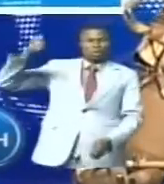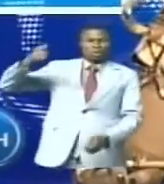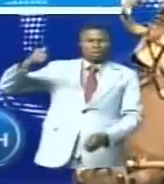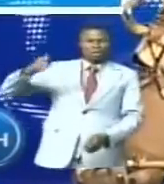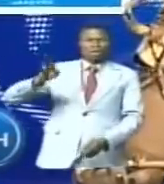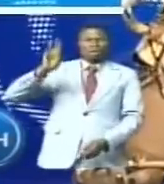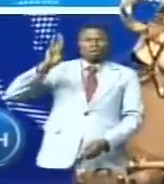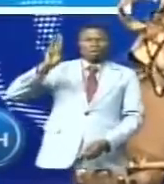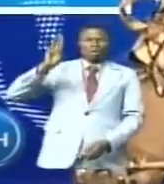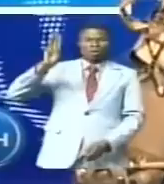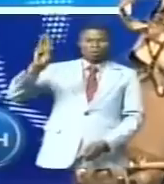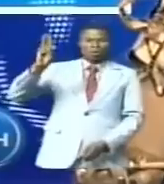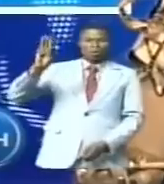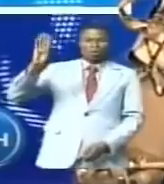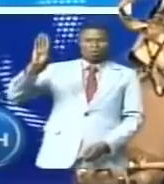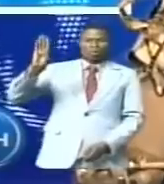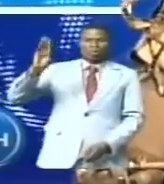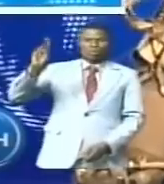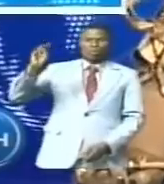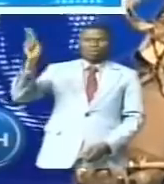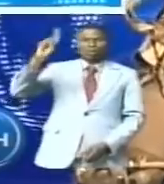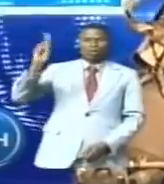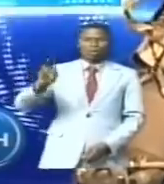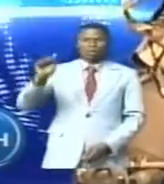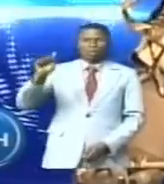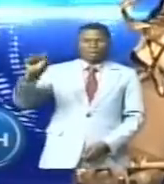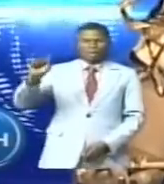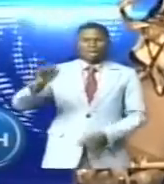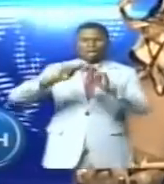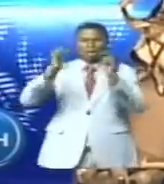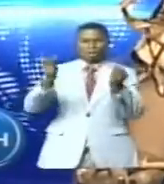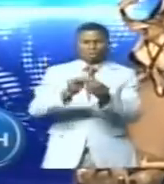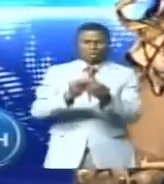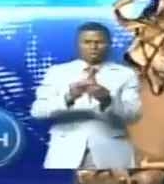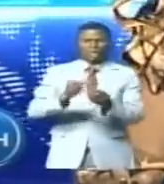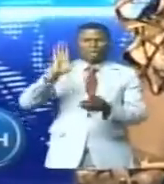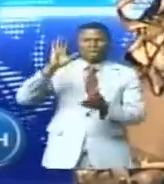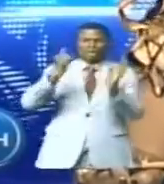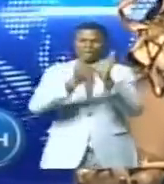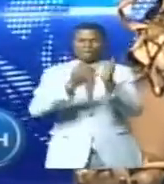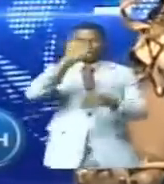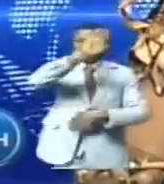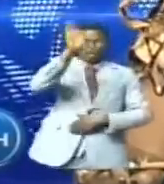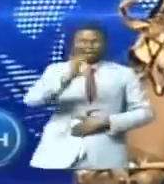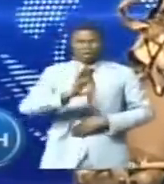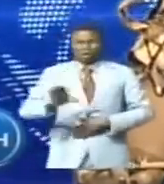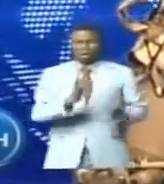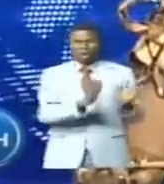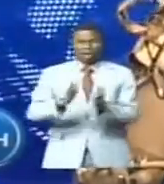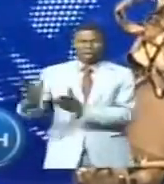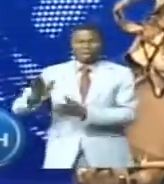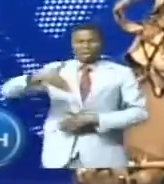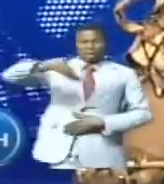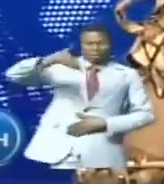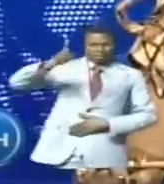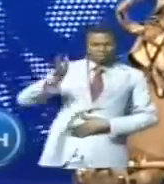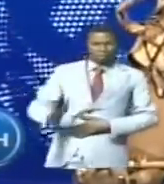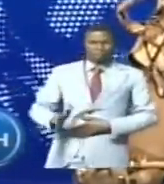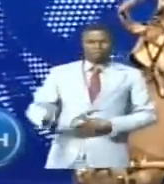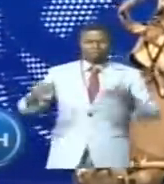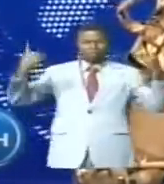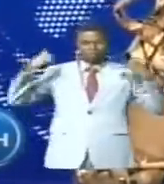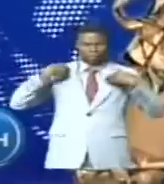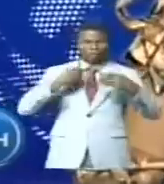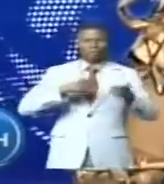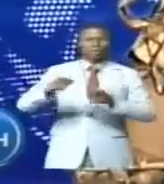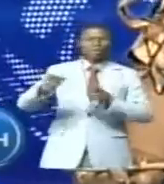Boussanga présenté par le président du comité de pilotage de la SICOMINE. Il a été élaboré par les experts de l'autorité des